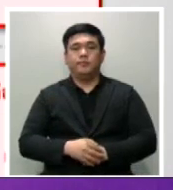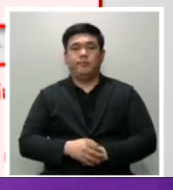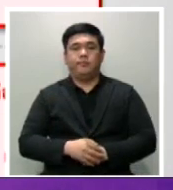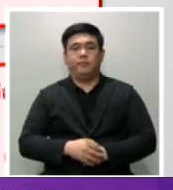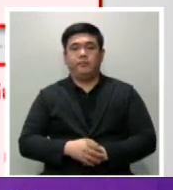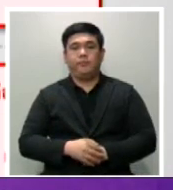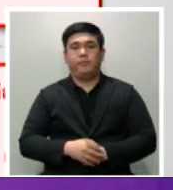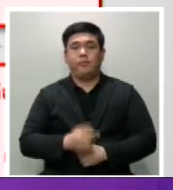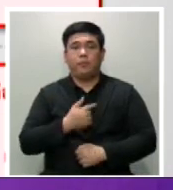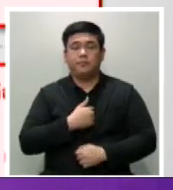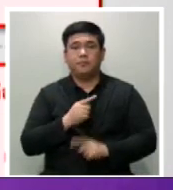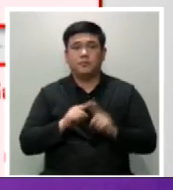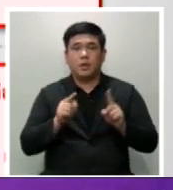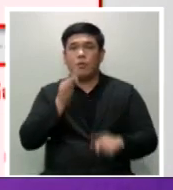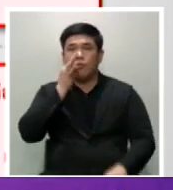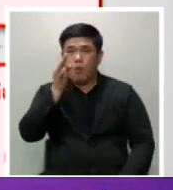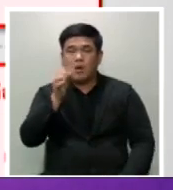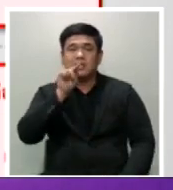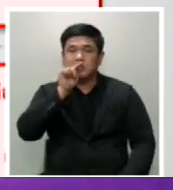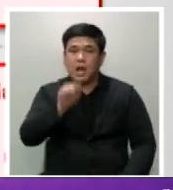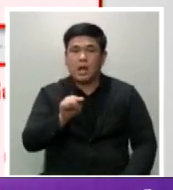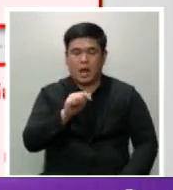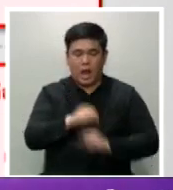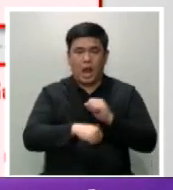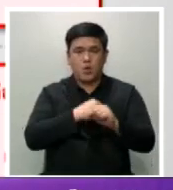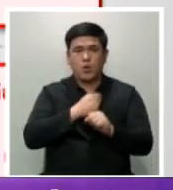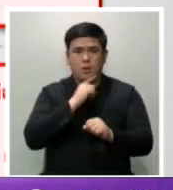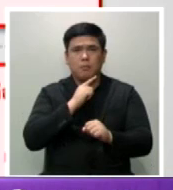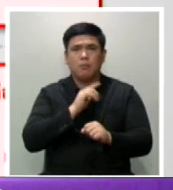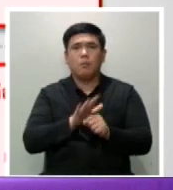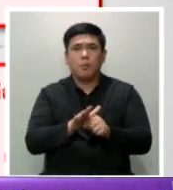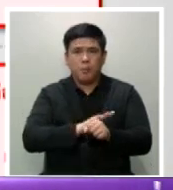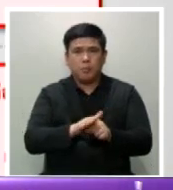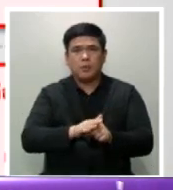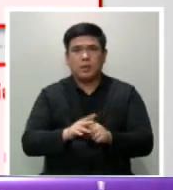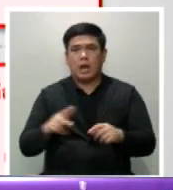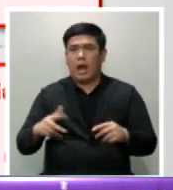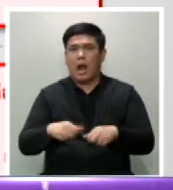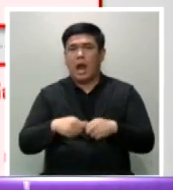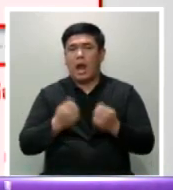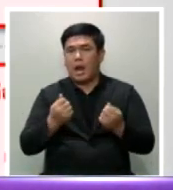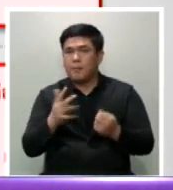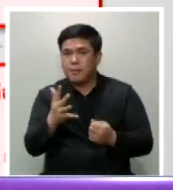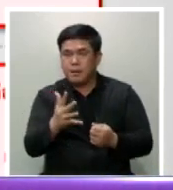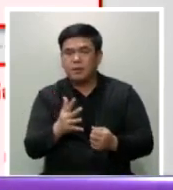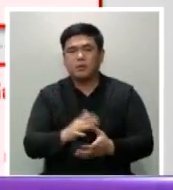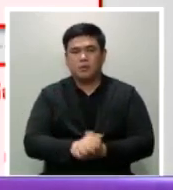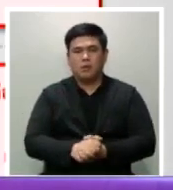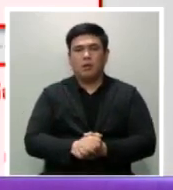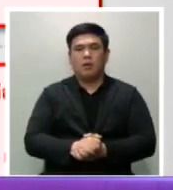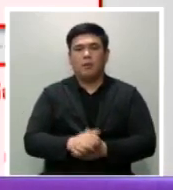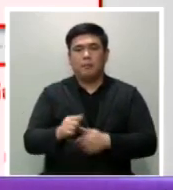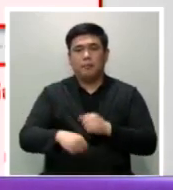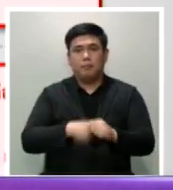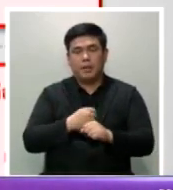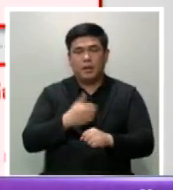แต่พอสั่งแล้วก็ยังไม่ได้ฟ้องทันทีเพราะว่าอายุความมันยังมีคดีไม่ได้ขาดอายุความหรอกครับยังมีอีกหลายปีด้วย